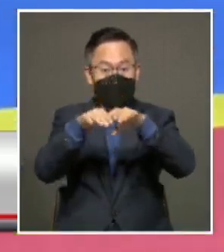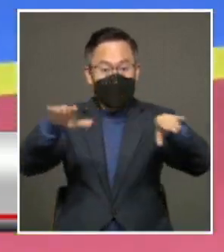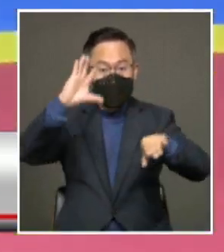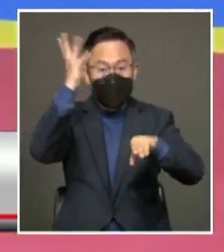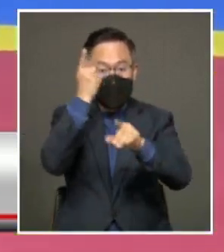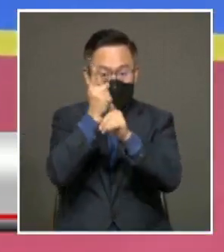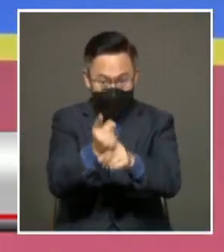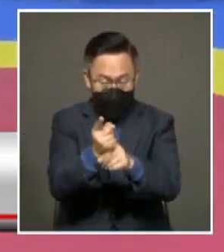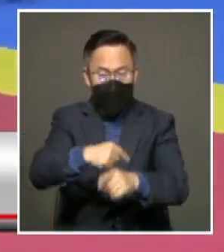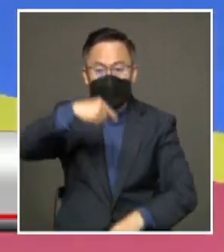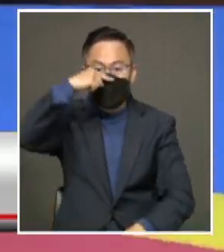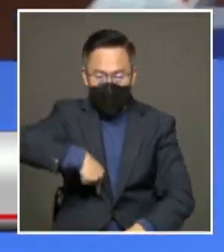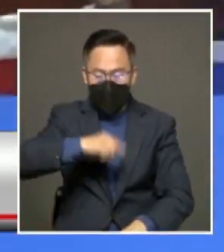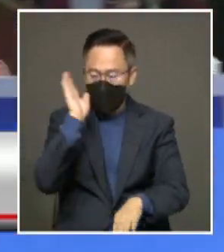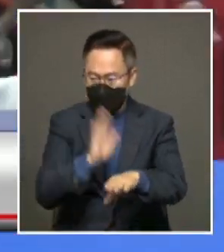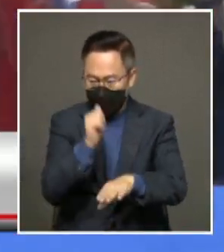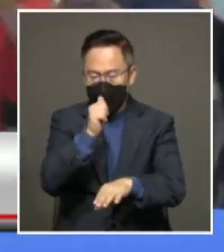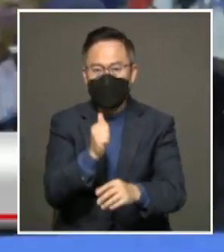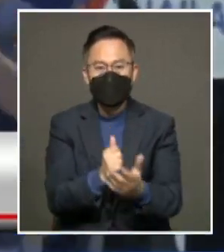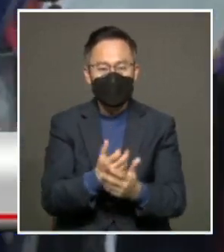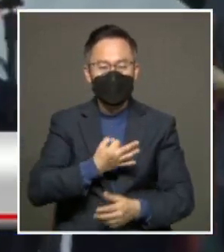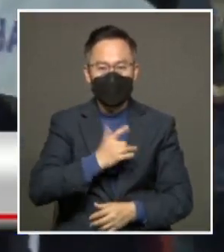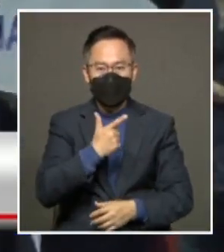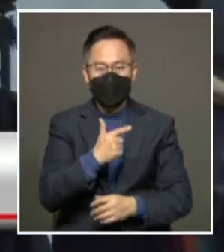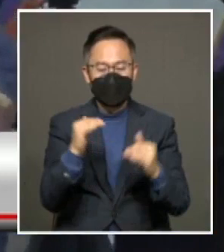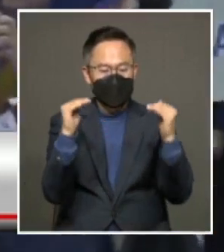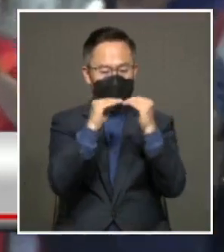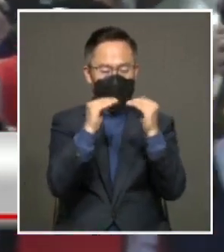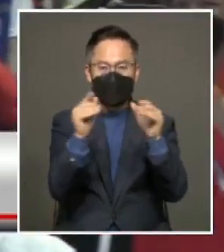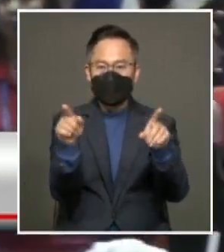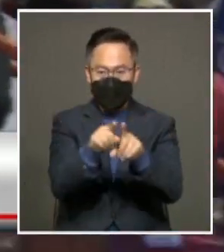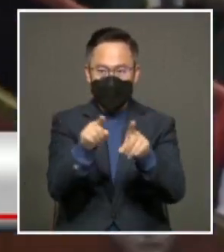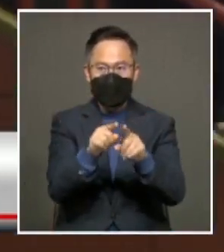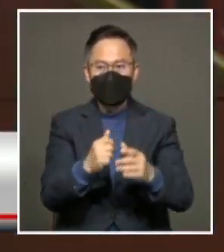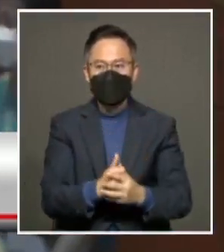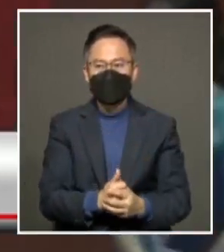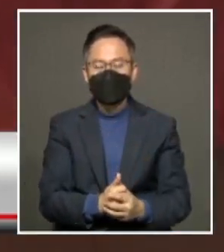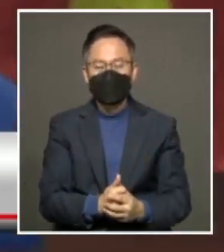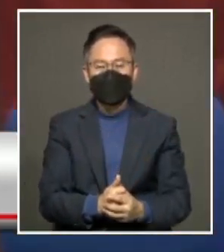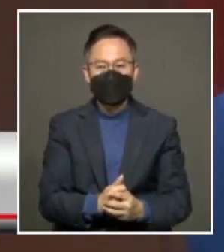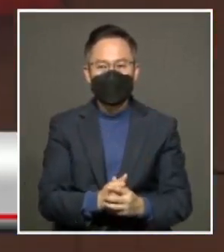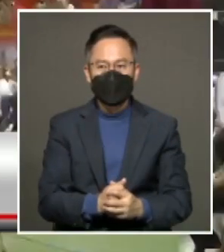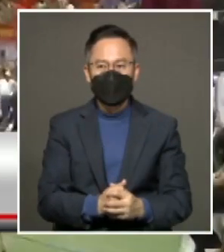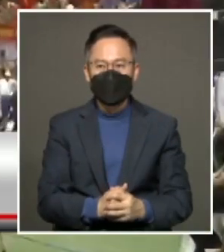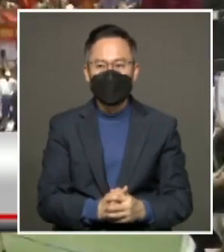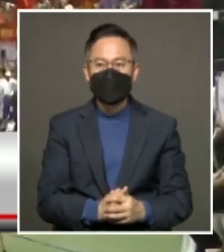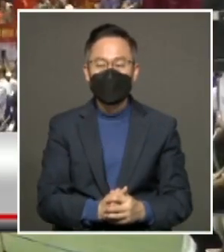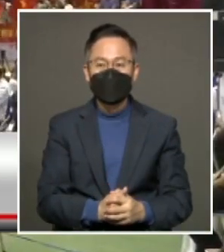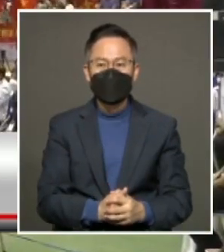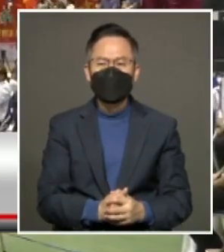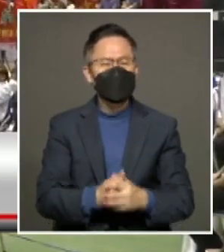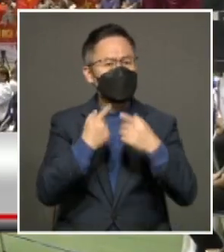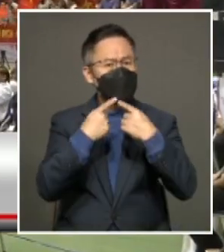ลทีมชาติไทยผลงานก็ถือว่าไม่เป็นรองชาติใดในอาเซียนเช่นกันเป็นที่ถ